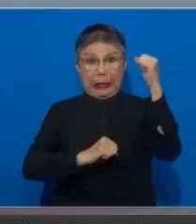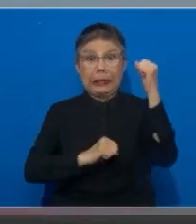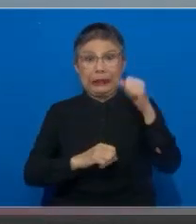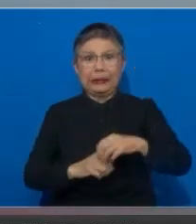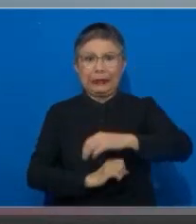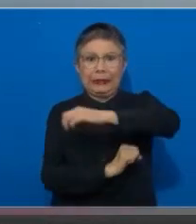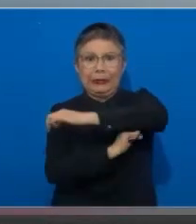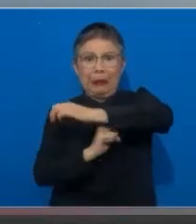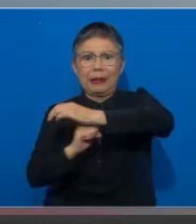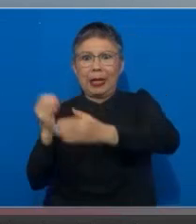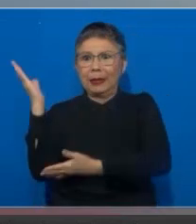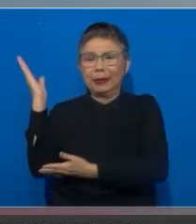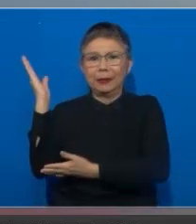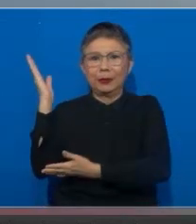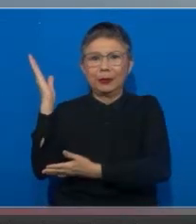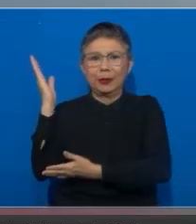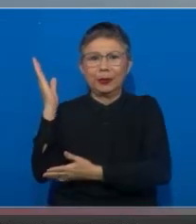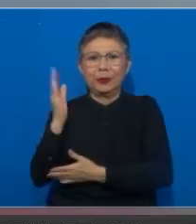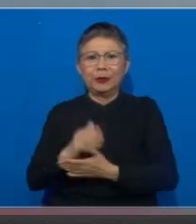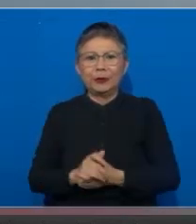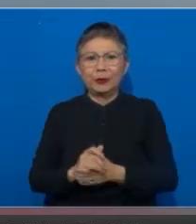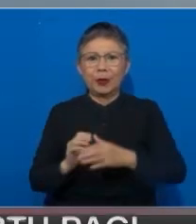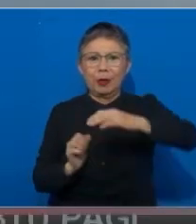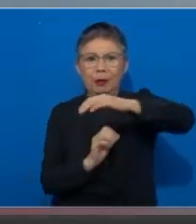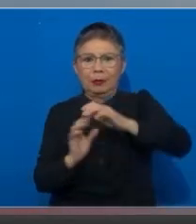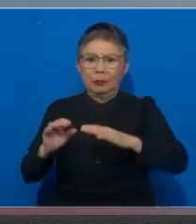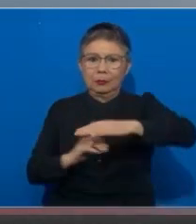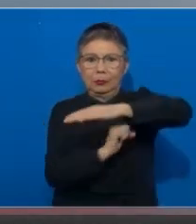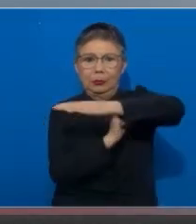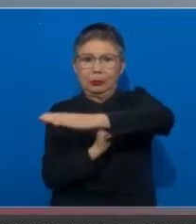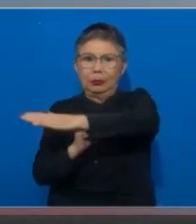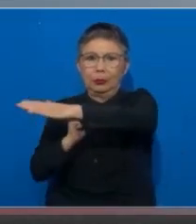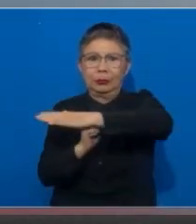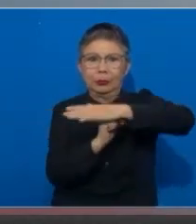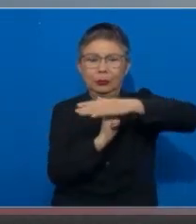Kamera warga merekam situasi saat jembatan Suramadu bergoyang kencang saat gempa.